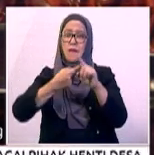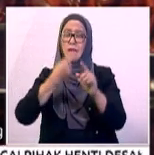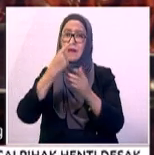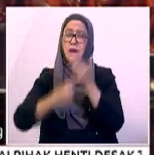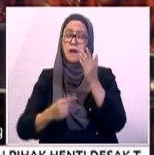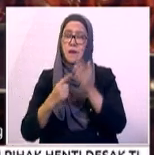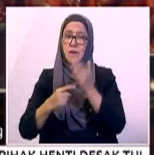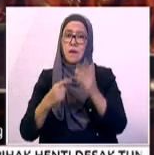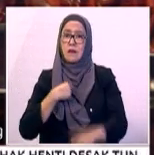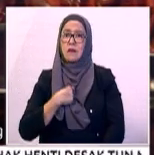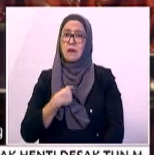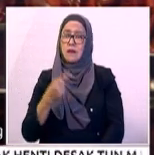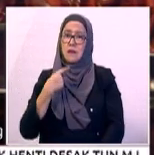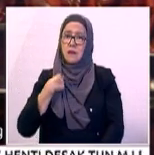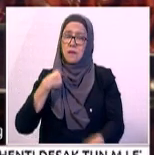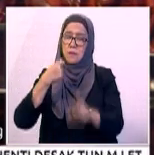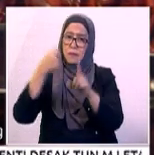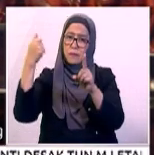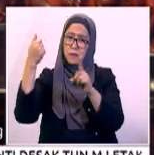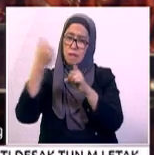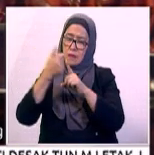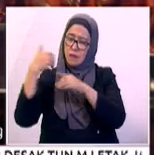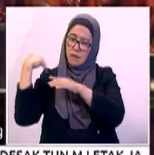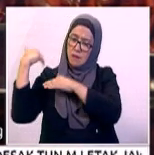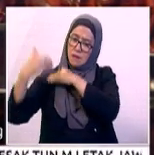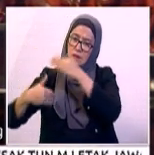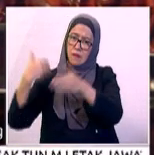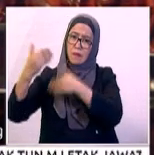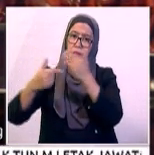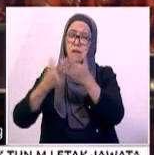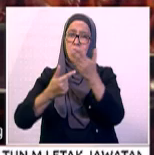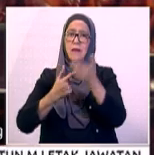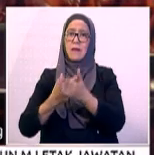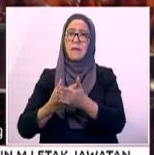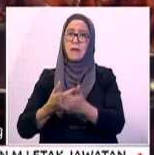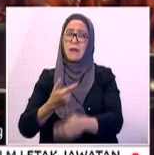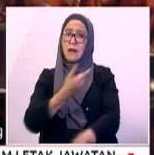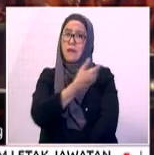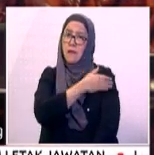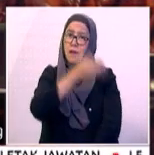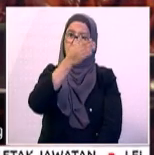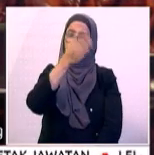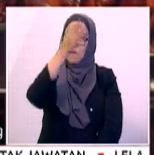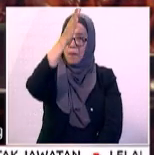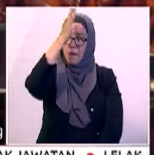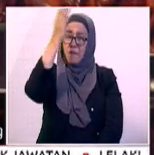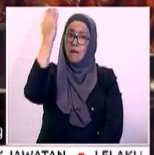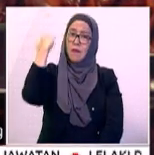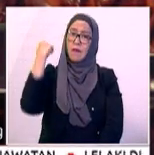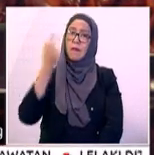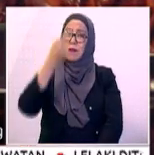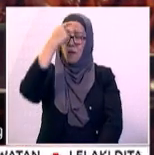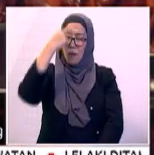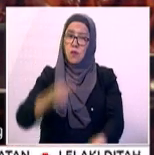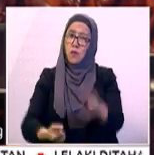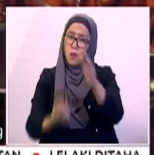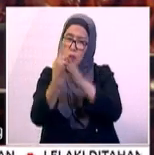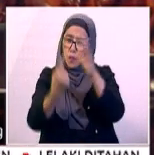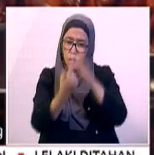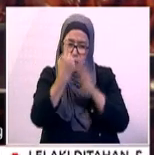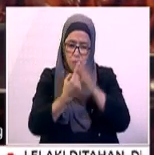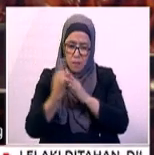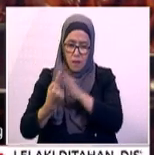Paduka Ayanda, iaitu mencetuskan sesuatu krisis adalah mudah tetapi mencari